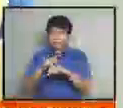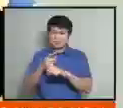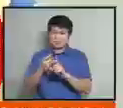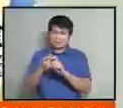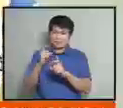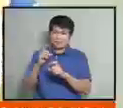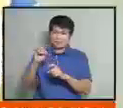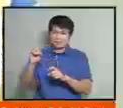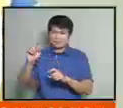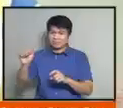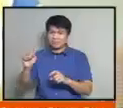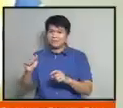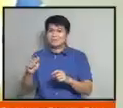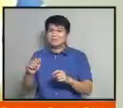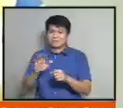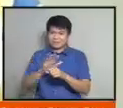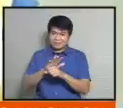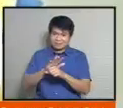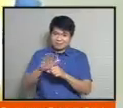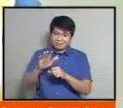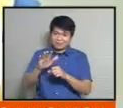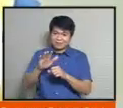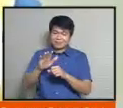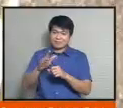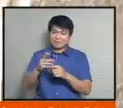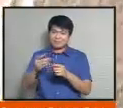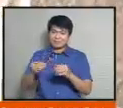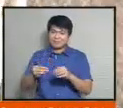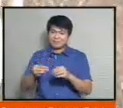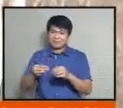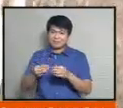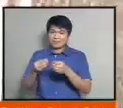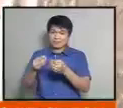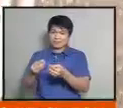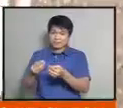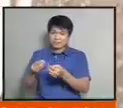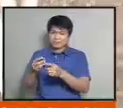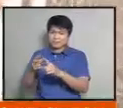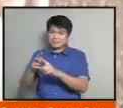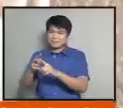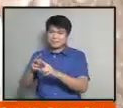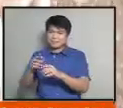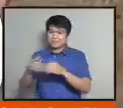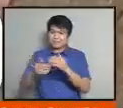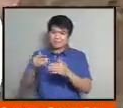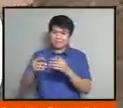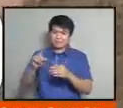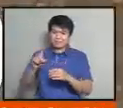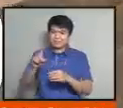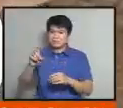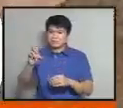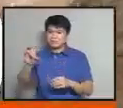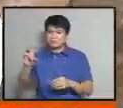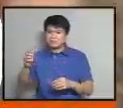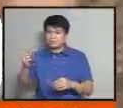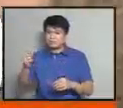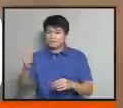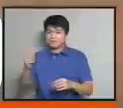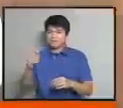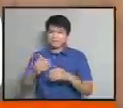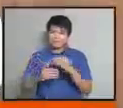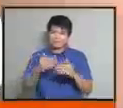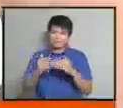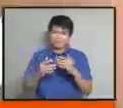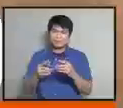DA, sapat na sa ngayon ang pagpapatupad nito ng 1710 protocol. Sa ilalim niyan,